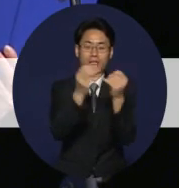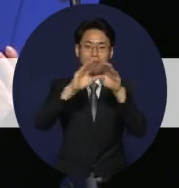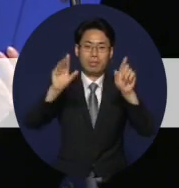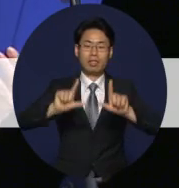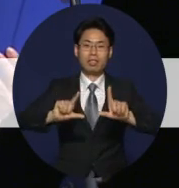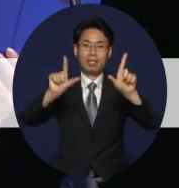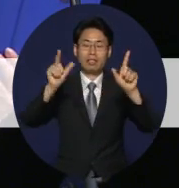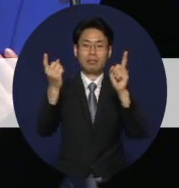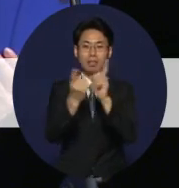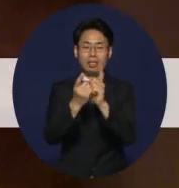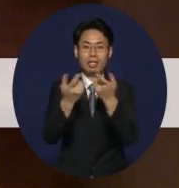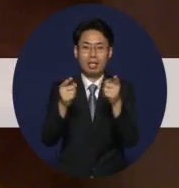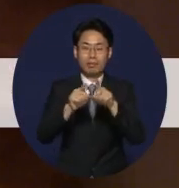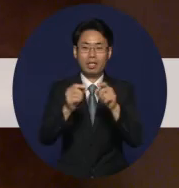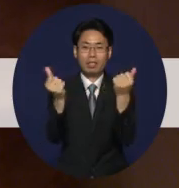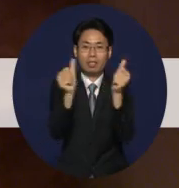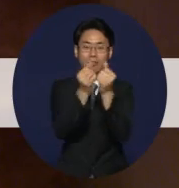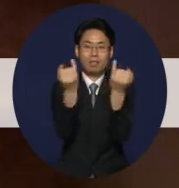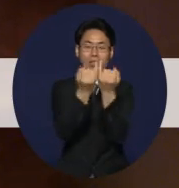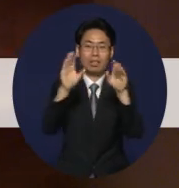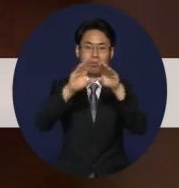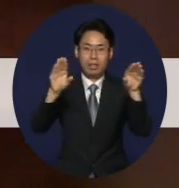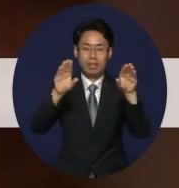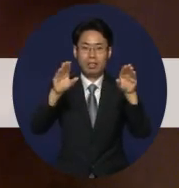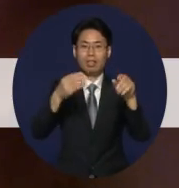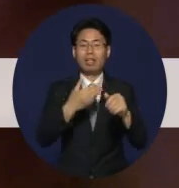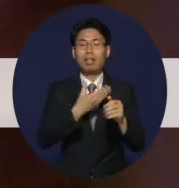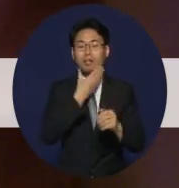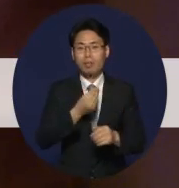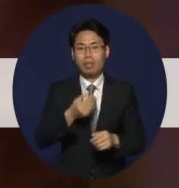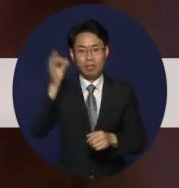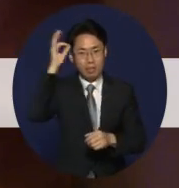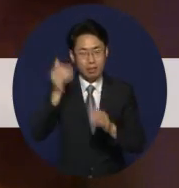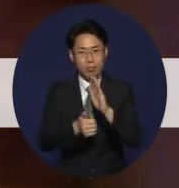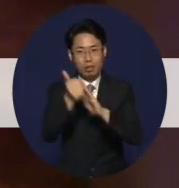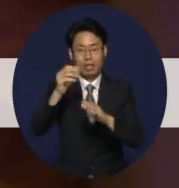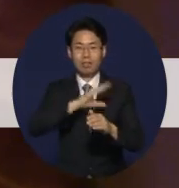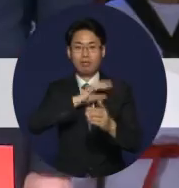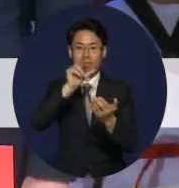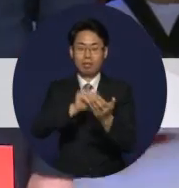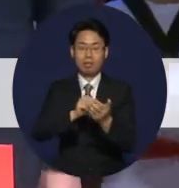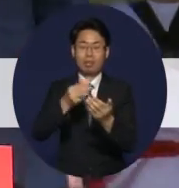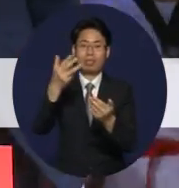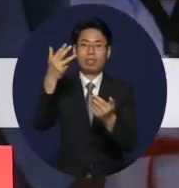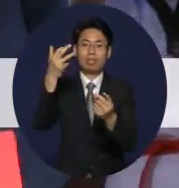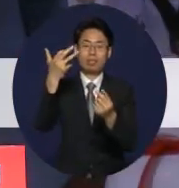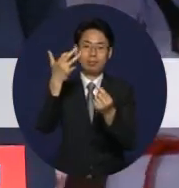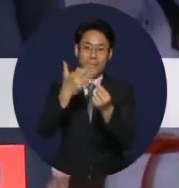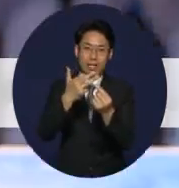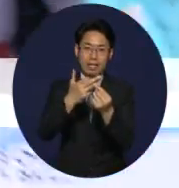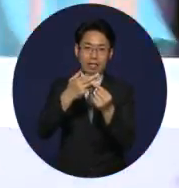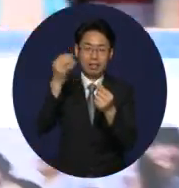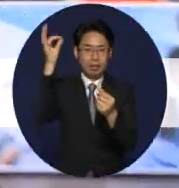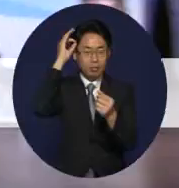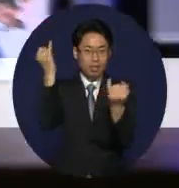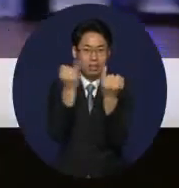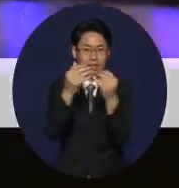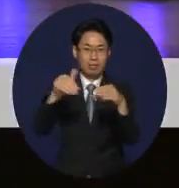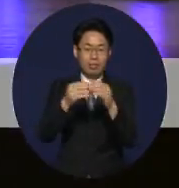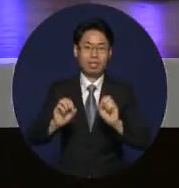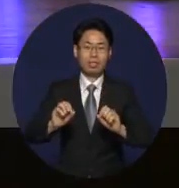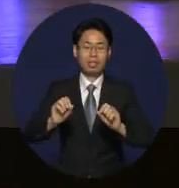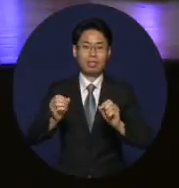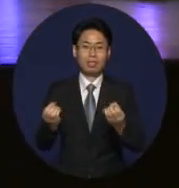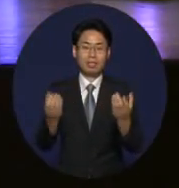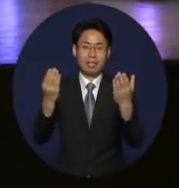해를 맞아 함께해요 양성평등 행복해요 희망 포항이라는 슬로건 아래 제18회 포항 새오녀 문화제가 지난